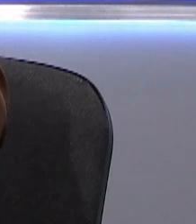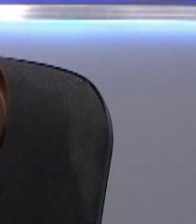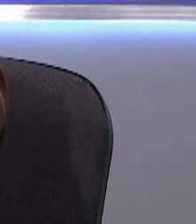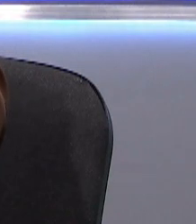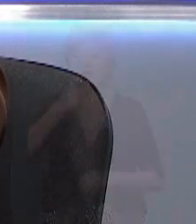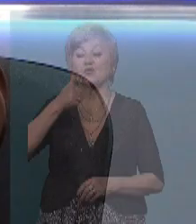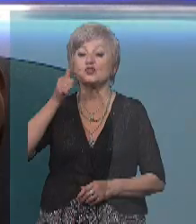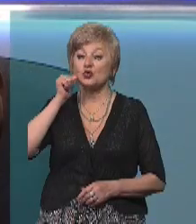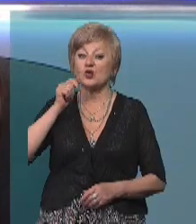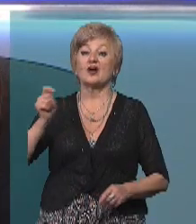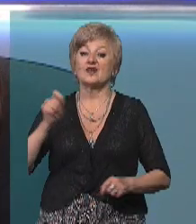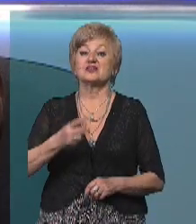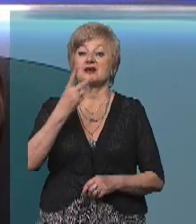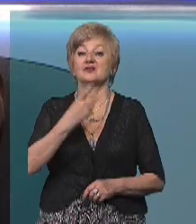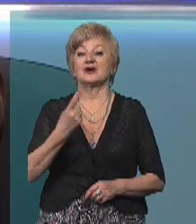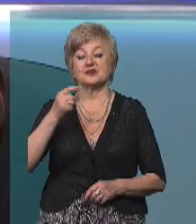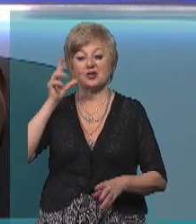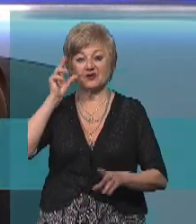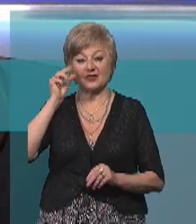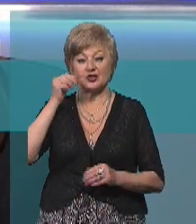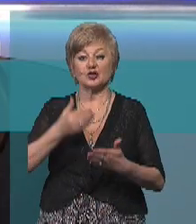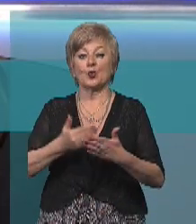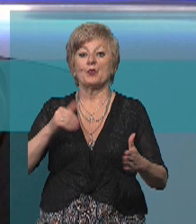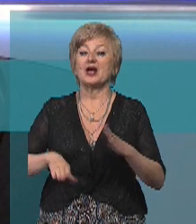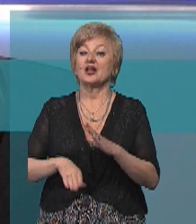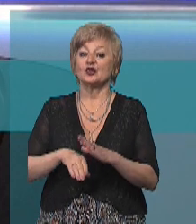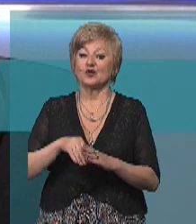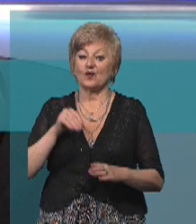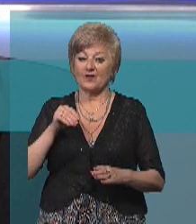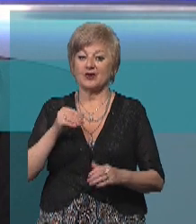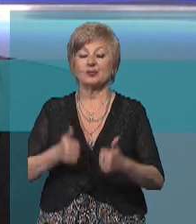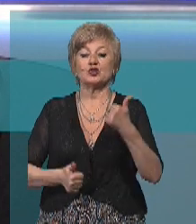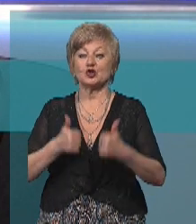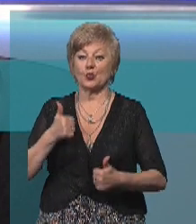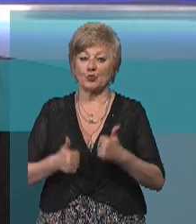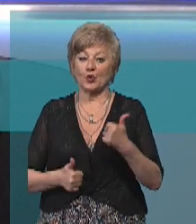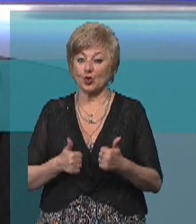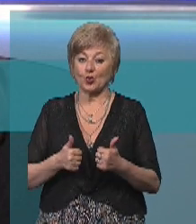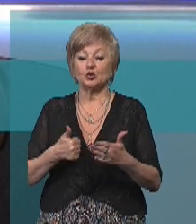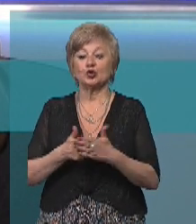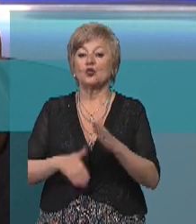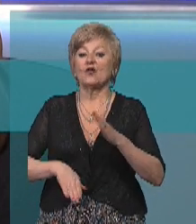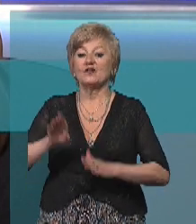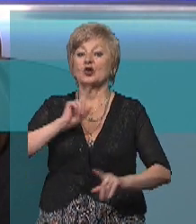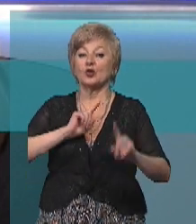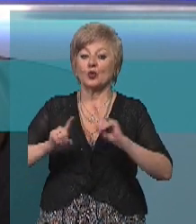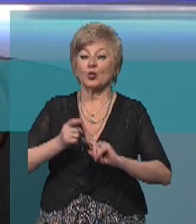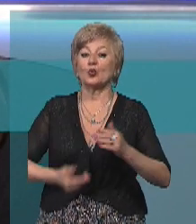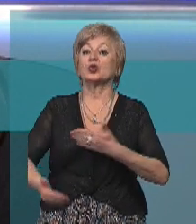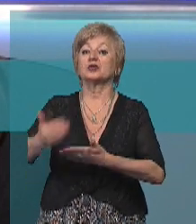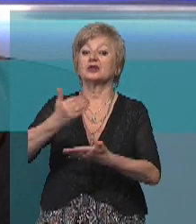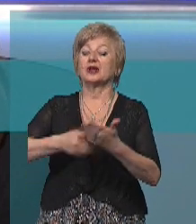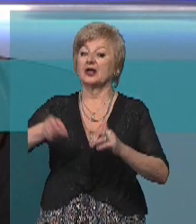вчора, у неділю, 21 липня, передвиборчі перегони до Верховної Ради добігли